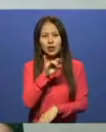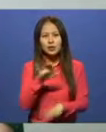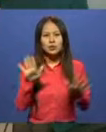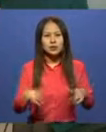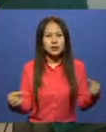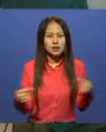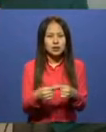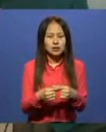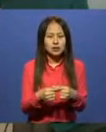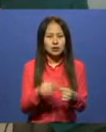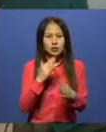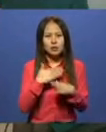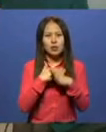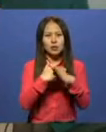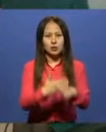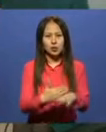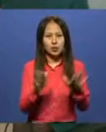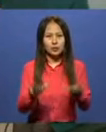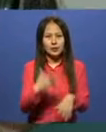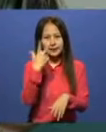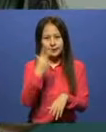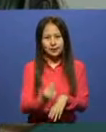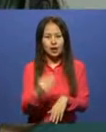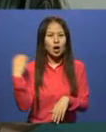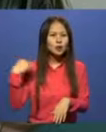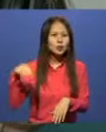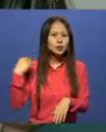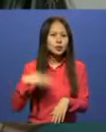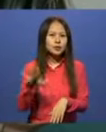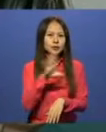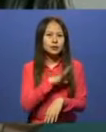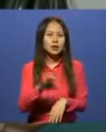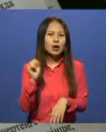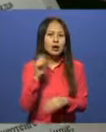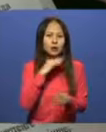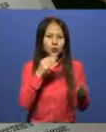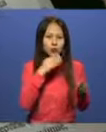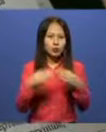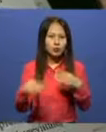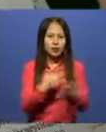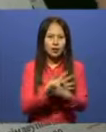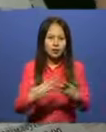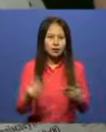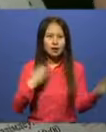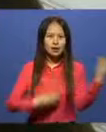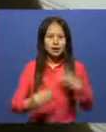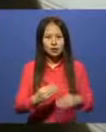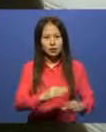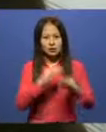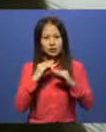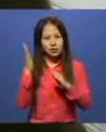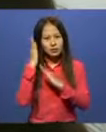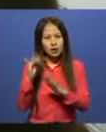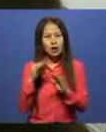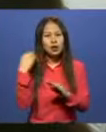жарасын ұйымдастырды. Гуманитарлық көмек ретінде 3 күн ішінде ақтөбеліктер азық-түлік, ауыз су, төсек орын мен бірінші кезекте тұтынатын тұрмыстық заттар